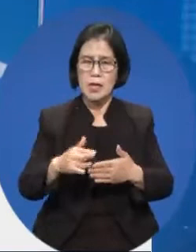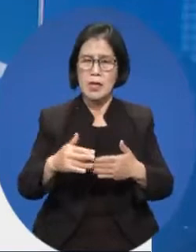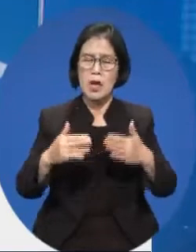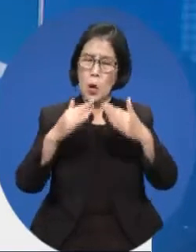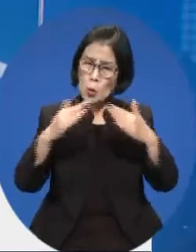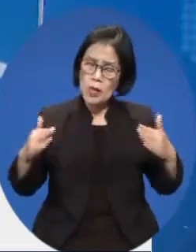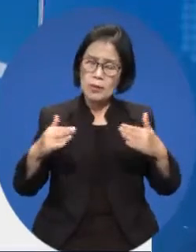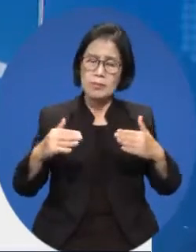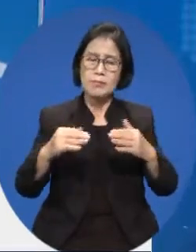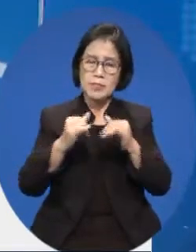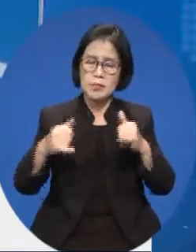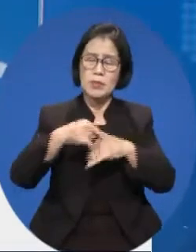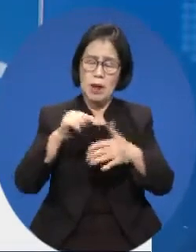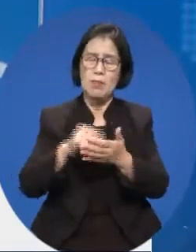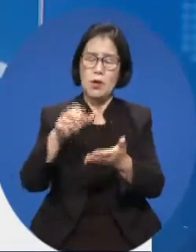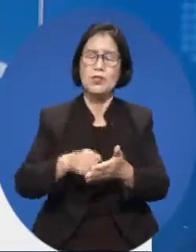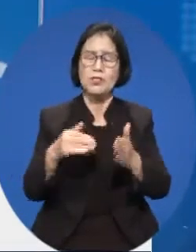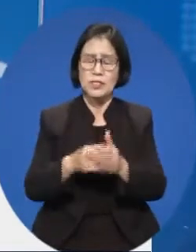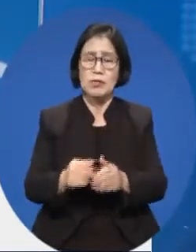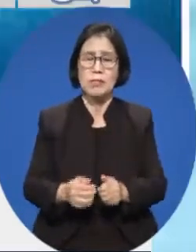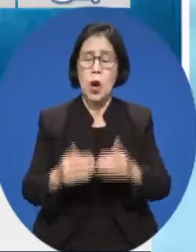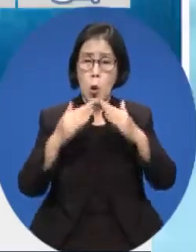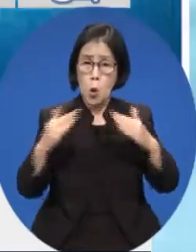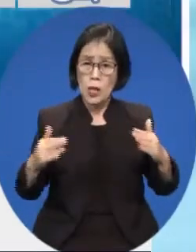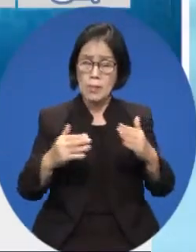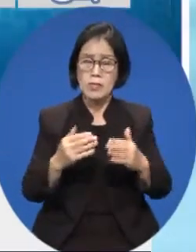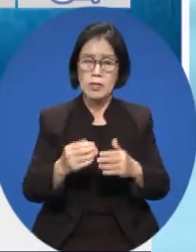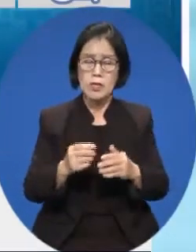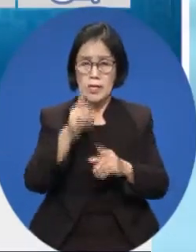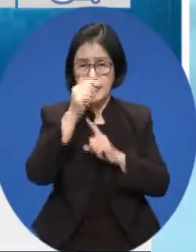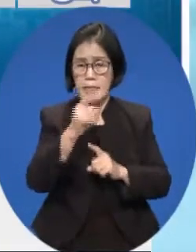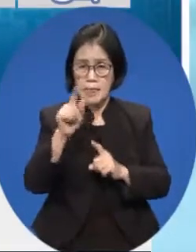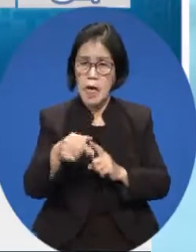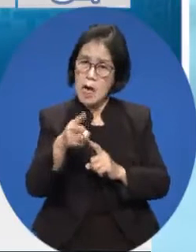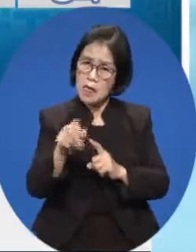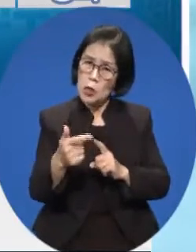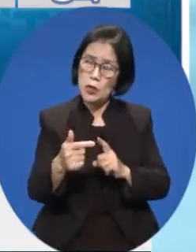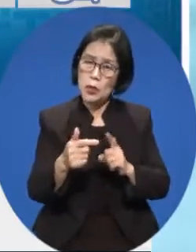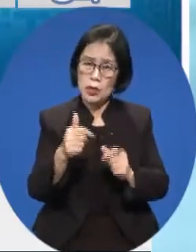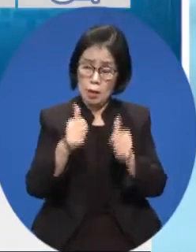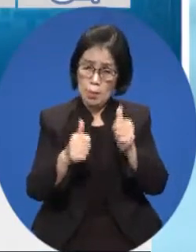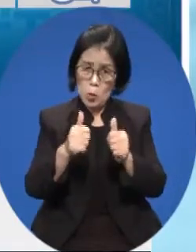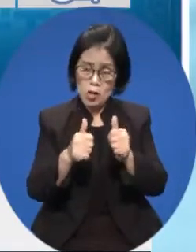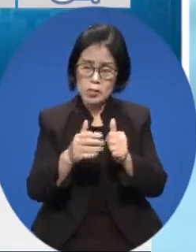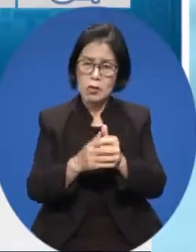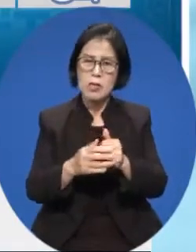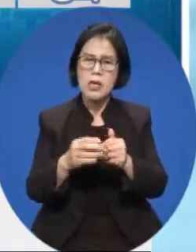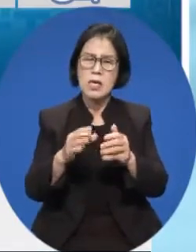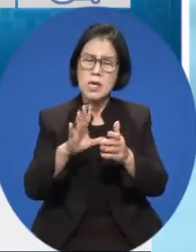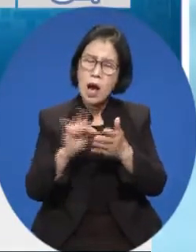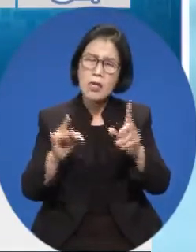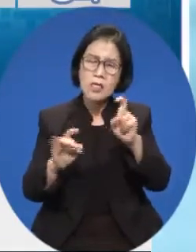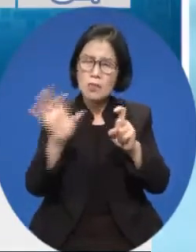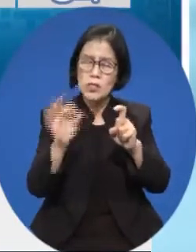게 조금 더 냉정한 표현일 것 같은데요 만약에 호남에서 이낙연 전 대표한테 한 10% 포인트 이상 아주 패배하는 결과가